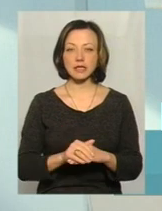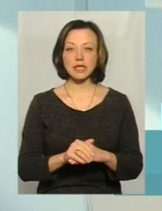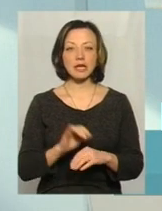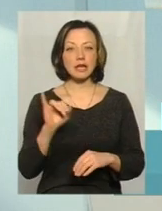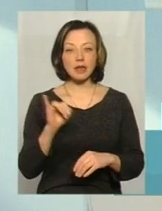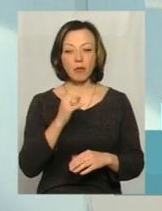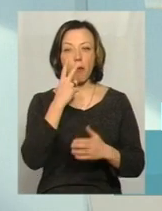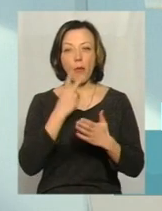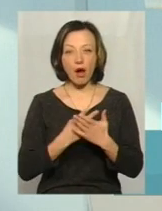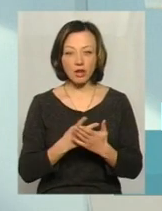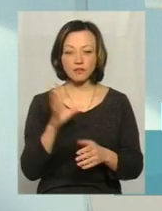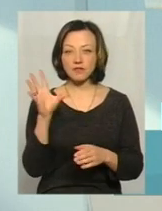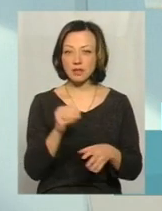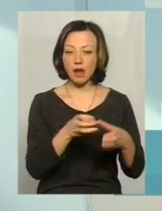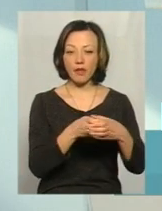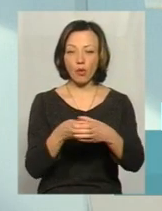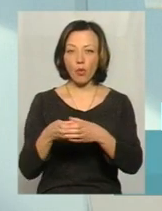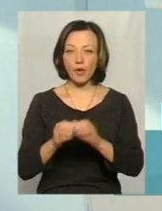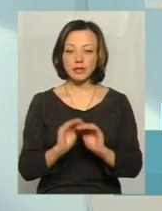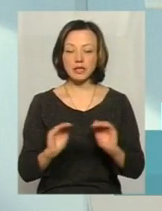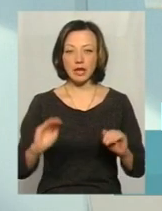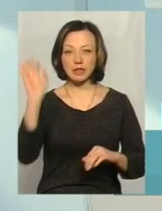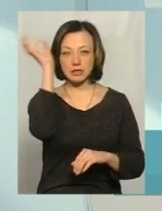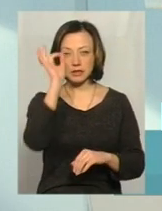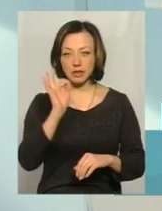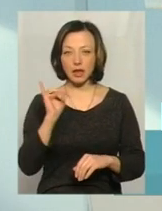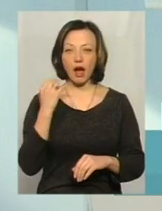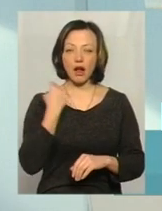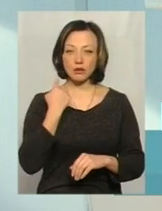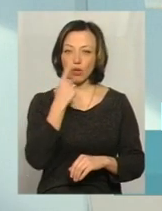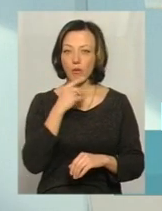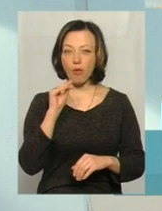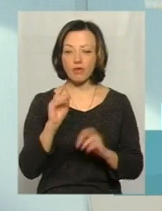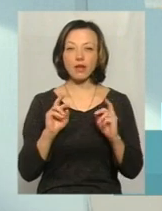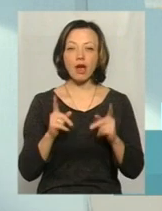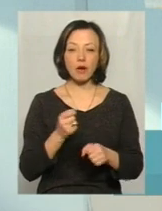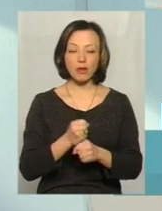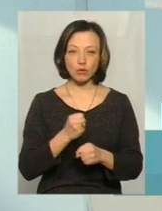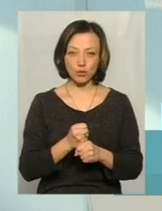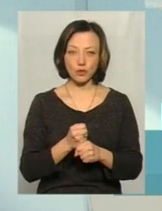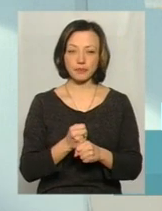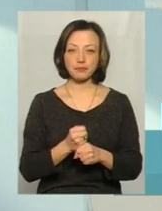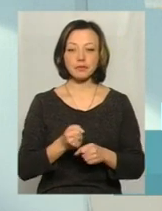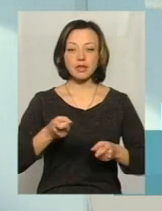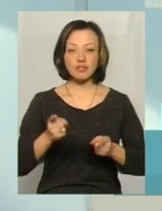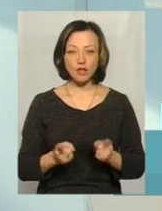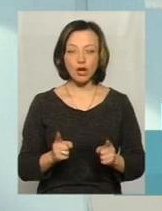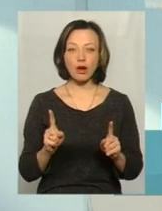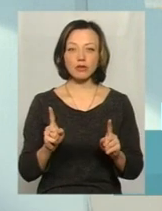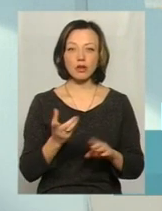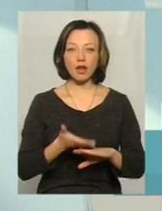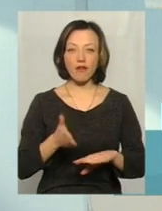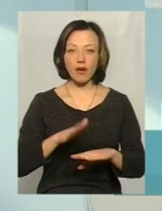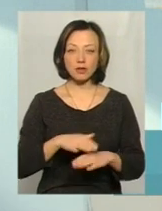І бачили всі категорії дітей з німецької і англійської мови, яким чином вони працюють. Звичайно ж,